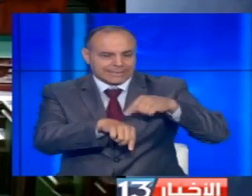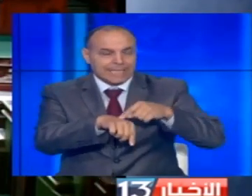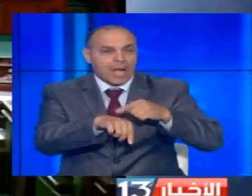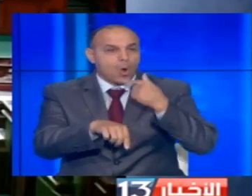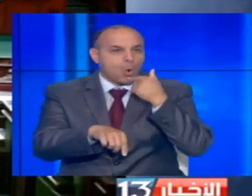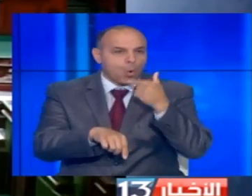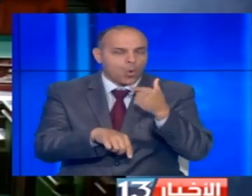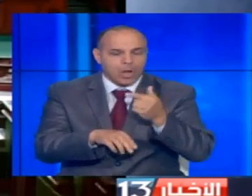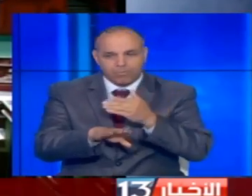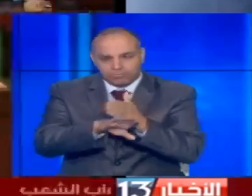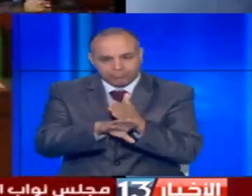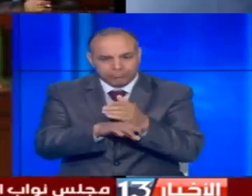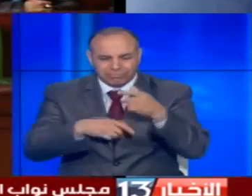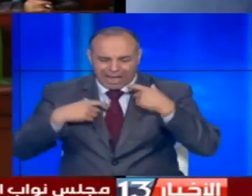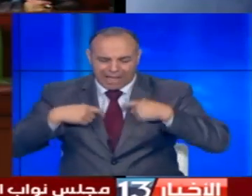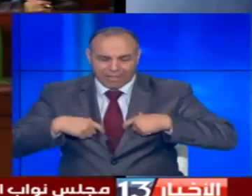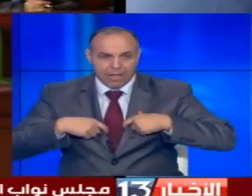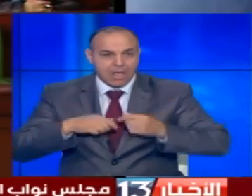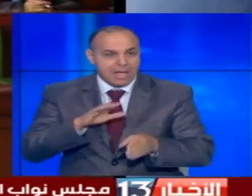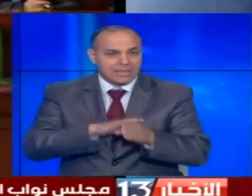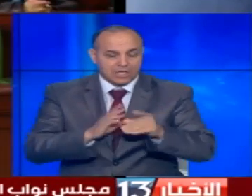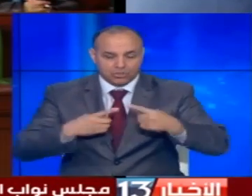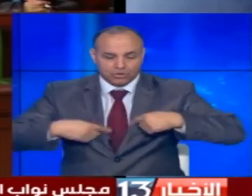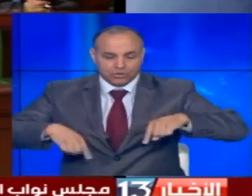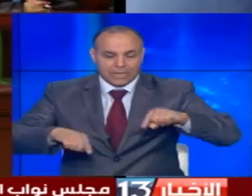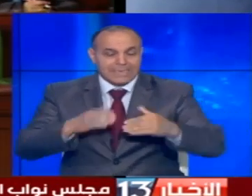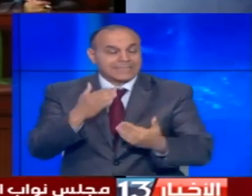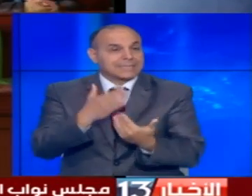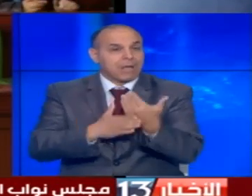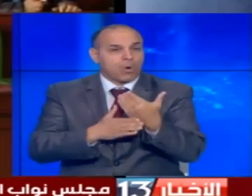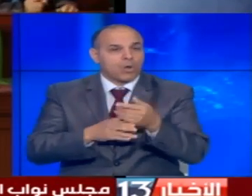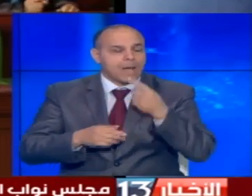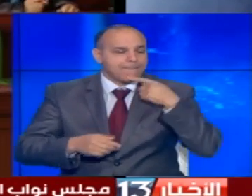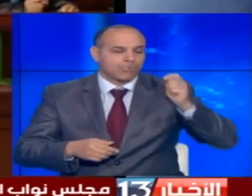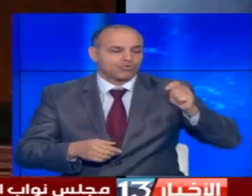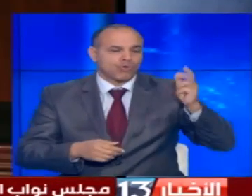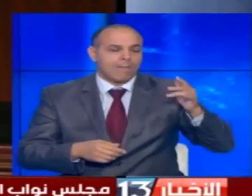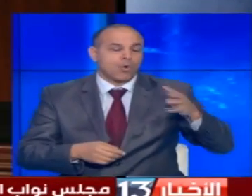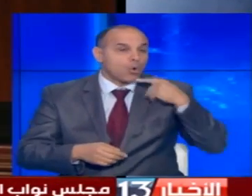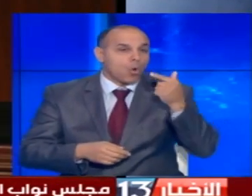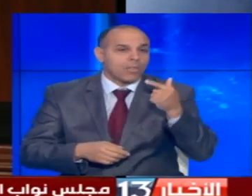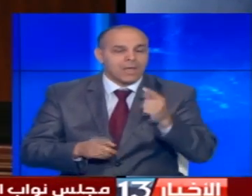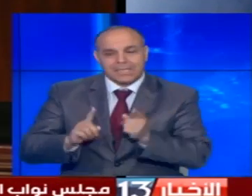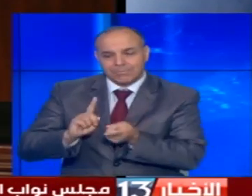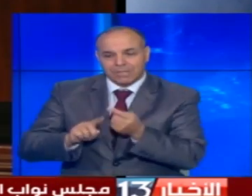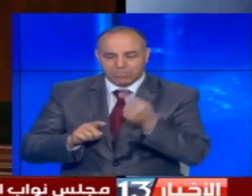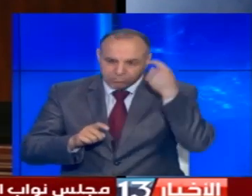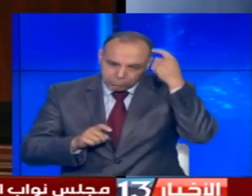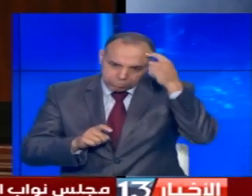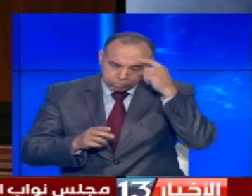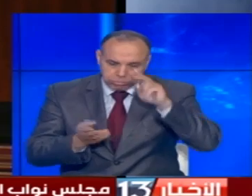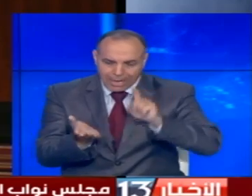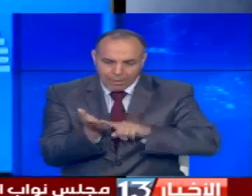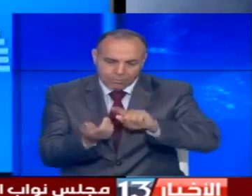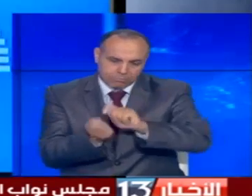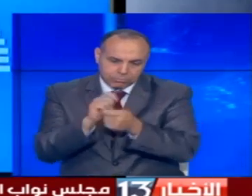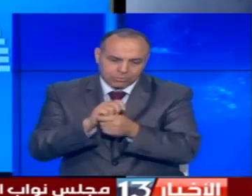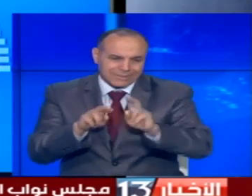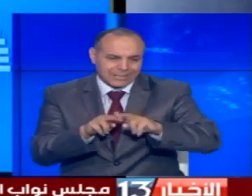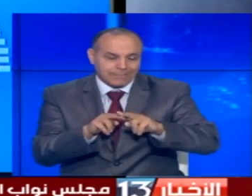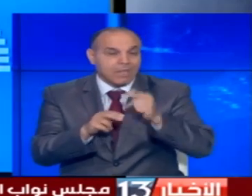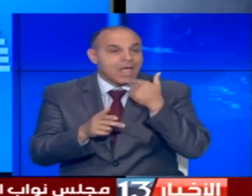لعدم اكتمال النصاب انطلقت الجلسه الصباحيه العامه لمجلس نواب الشعب المخصصه للنظر في تنقيح القانون